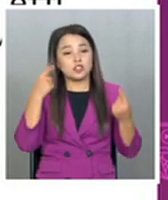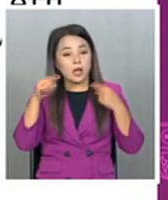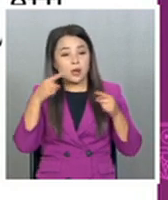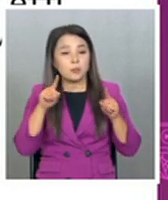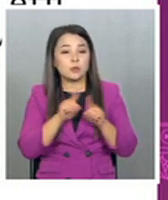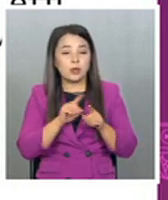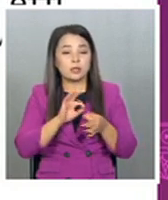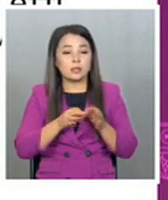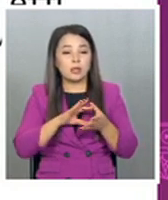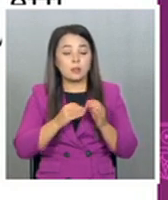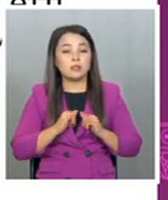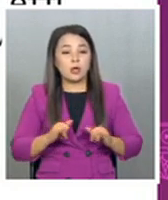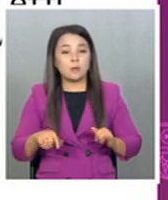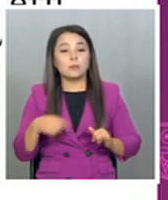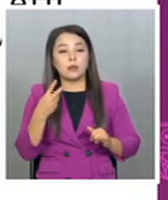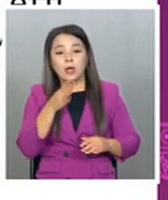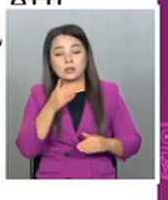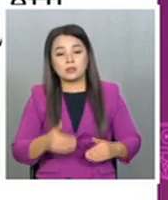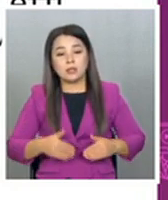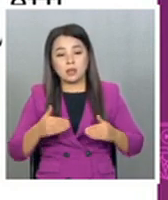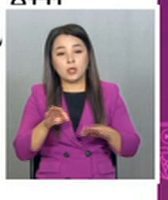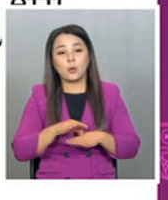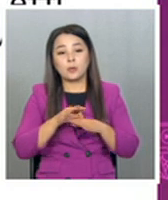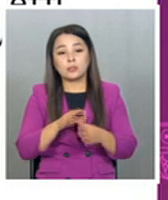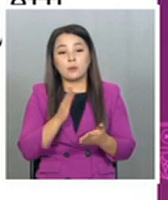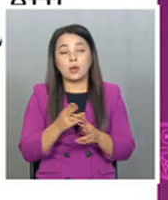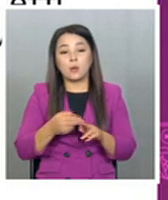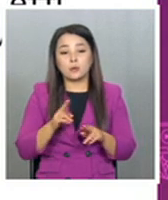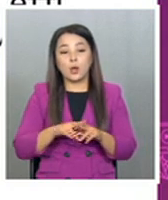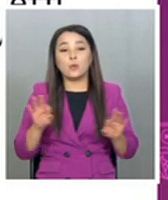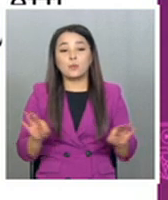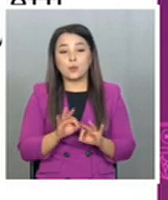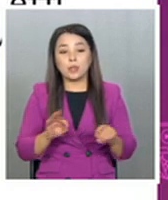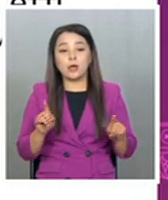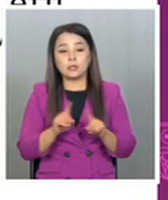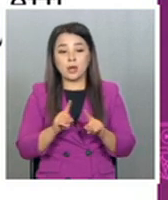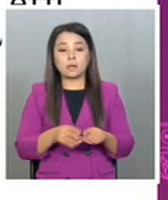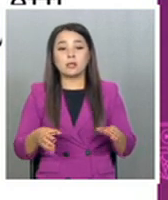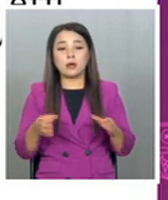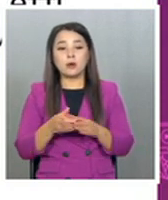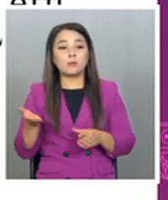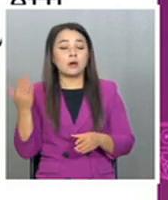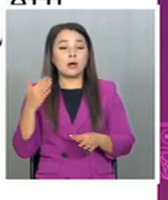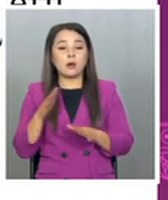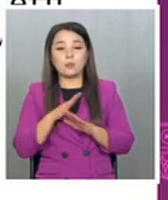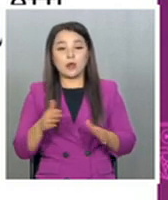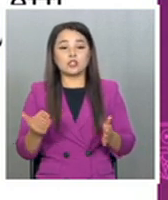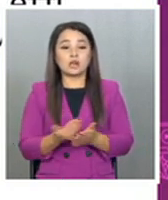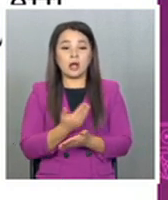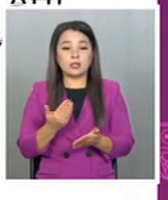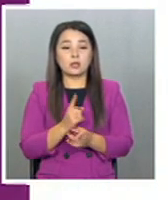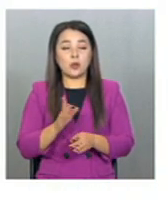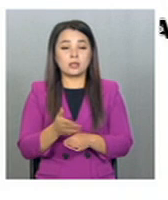жанрда дамудың бірнеше кезеңінен өтті. Соның әсерінен музыка саласы да бұрын-соңды болмаған жаңалықтармен